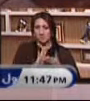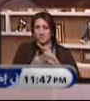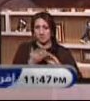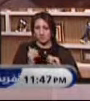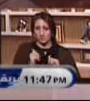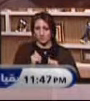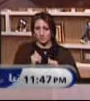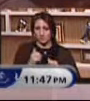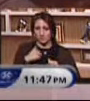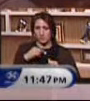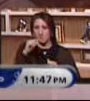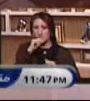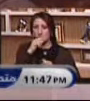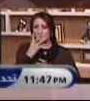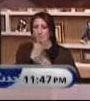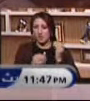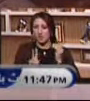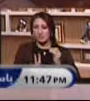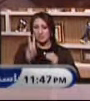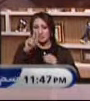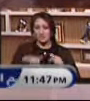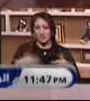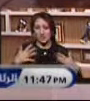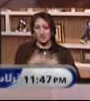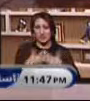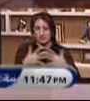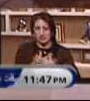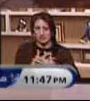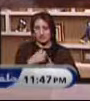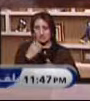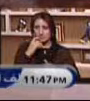نحن بنات أمير المؤمنين، بيوم العيد يلبس